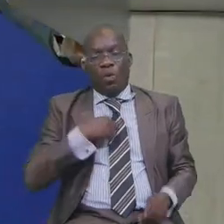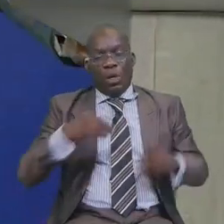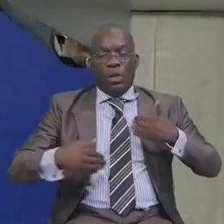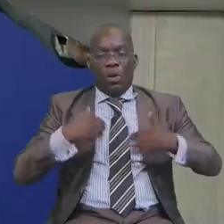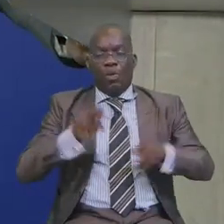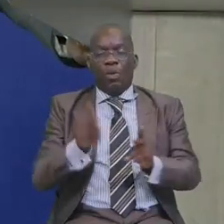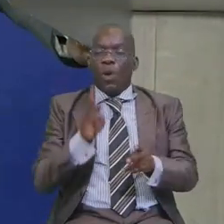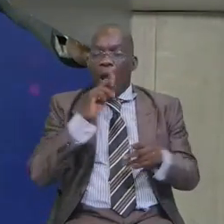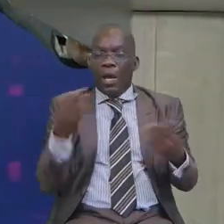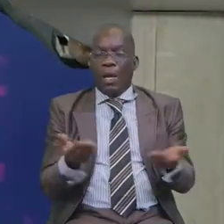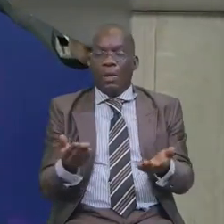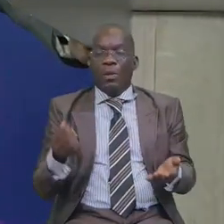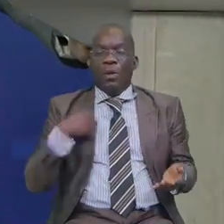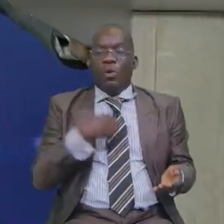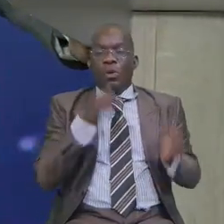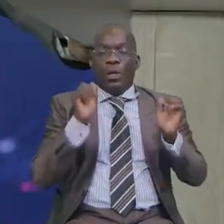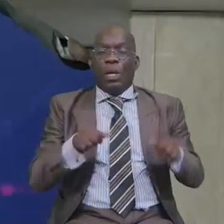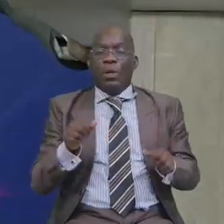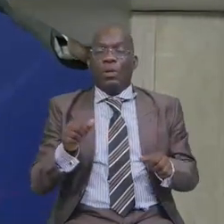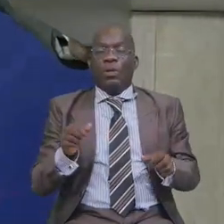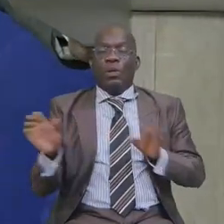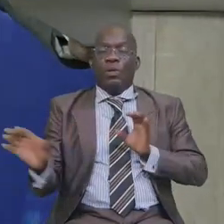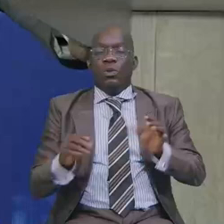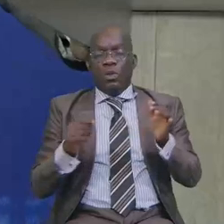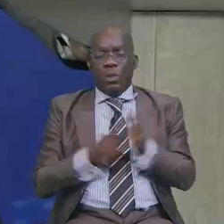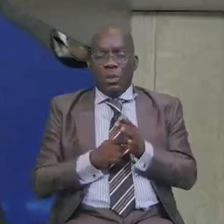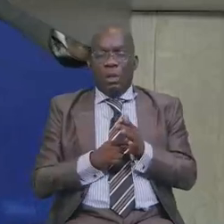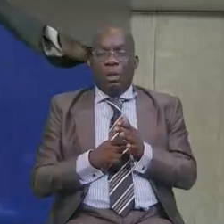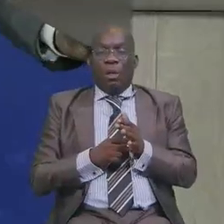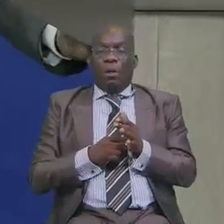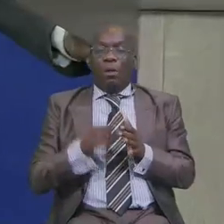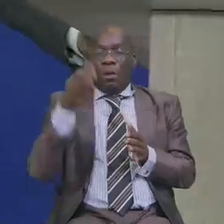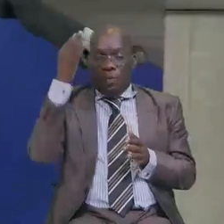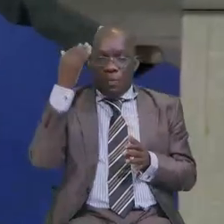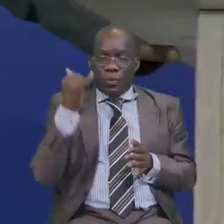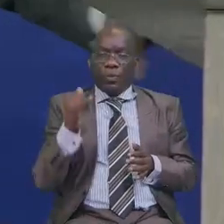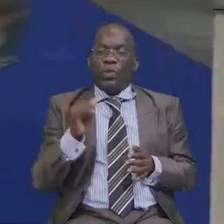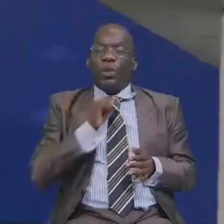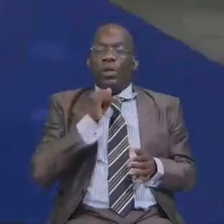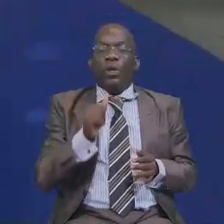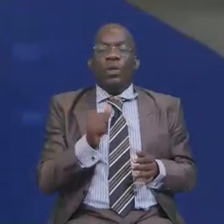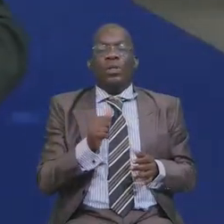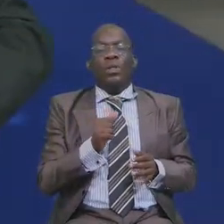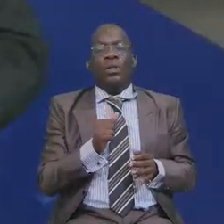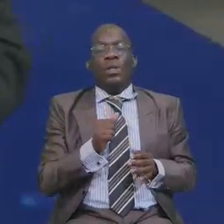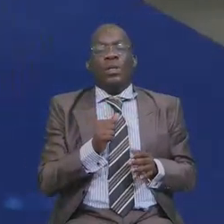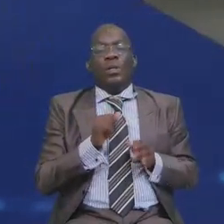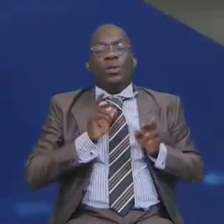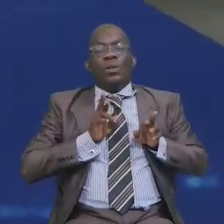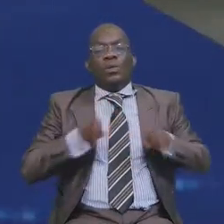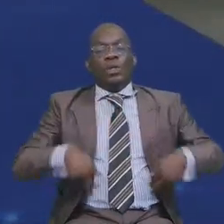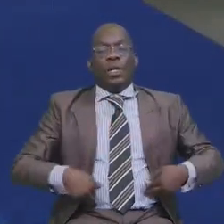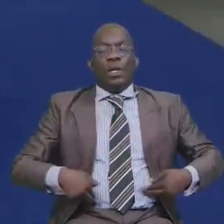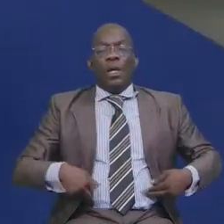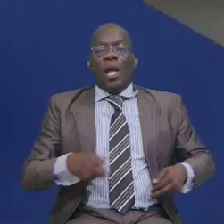nous sommes là, nous pouvons le faire. Pourquoi ne pas prendre de retraite? Et une autre personne